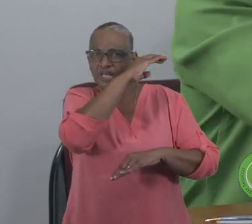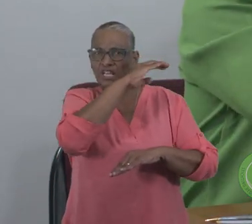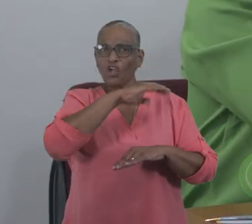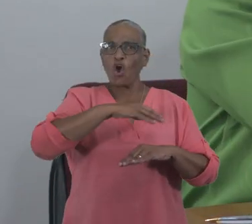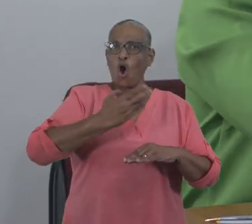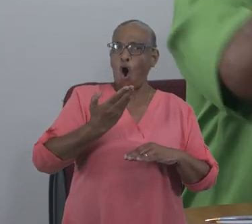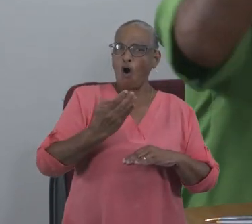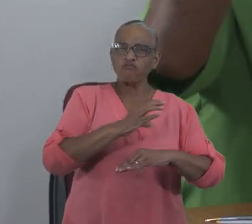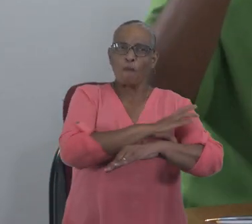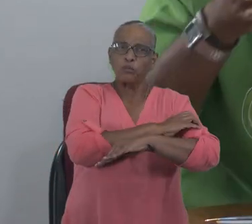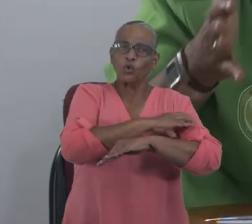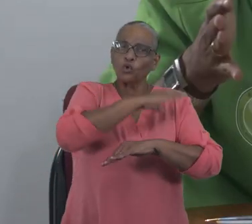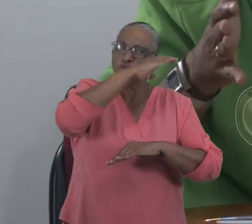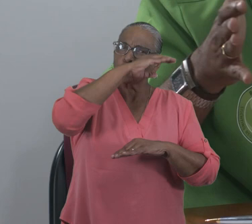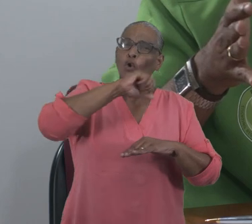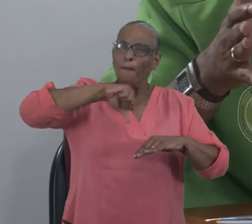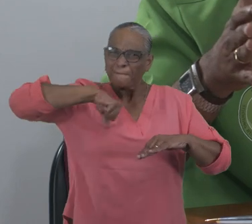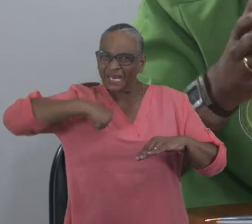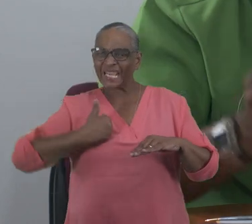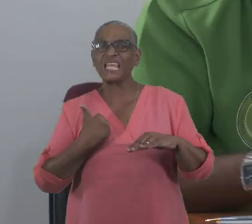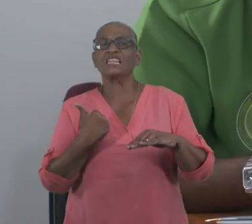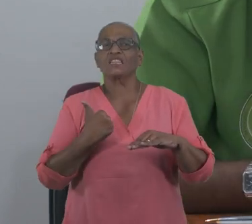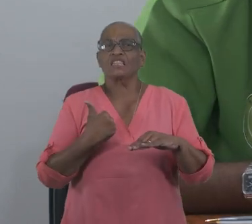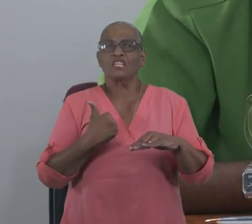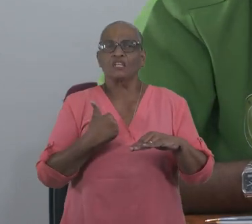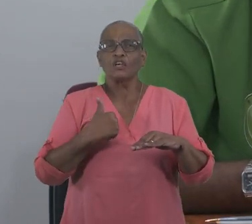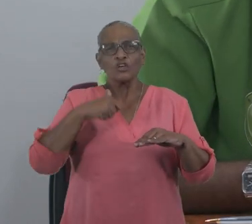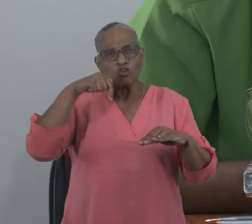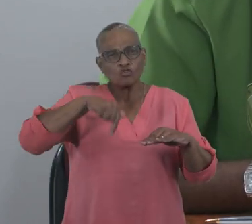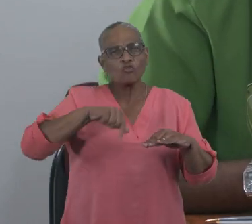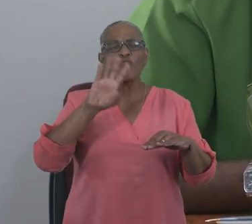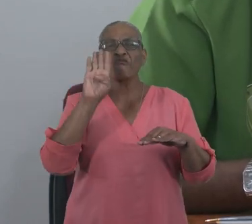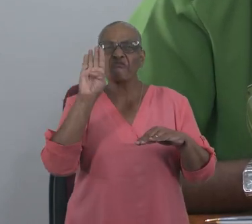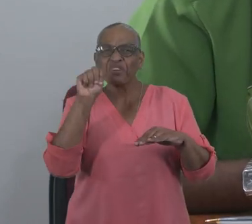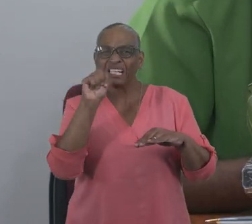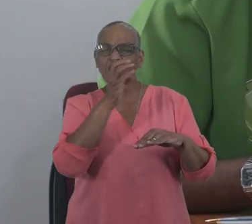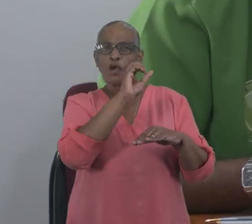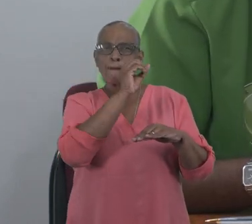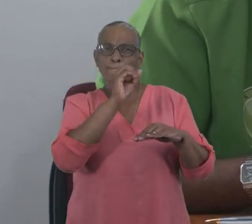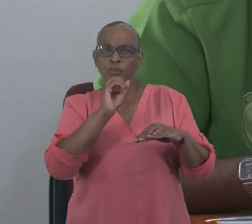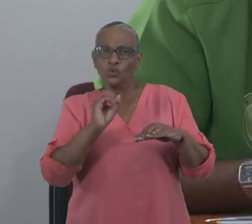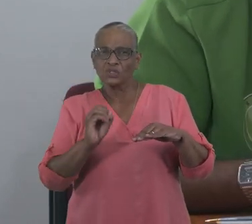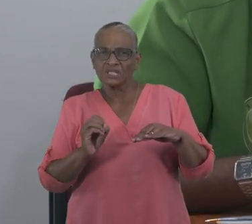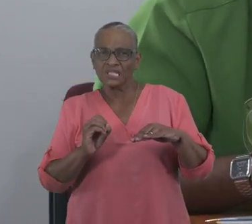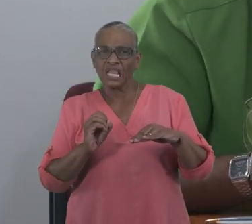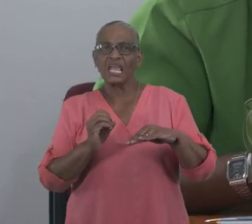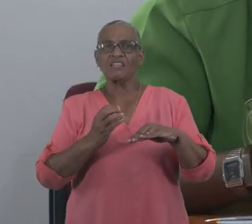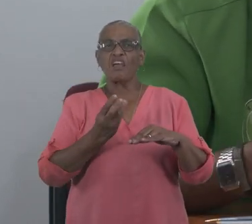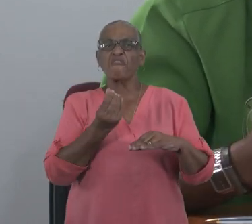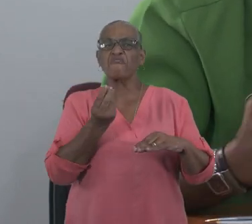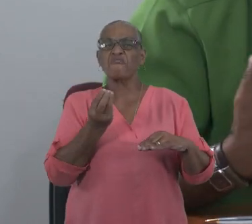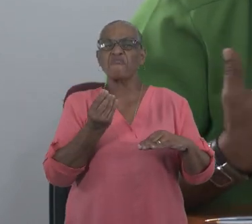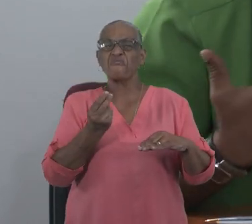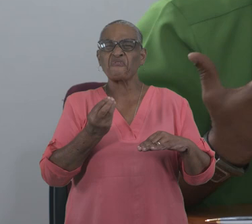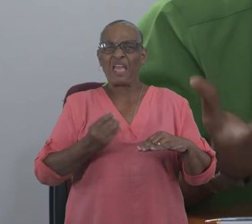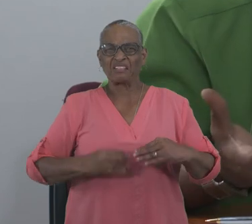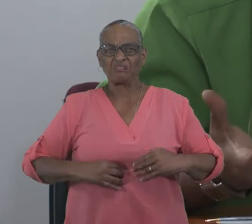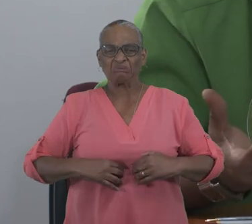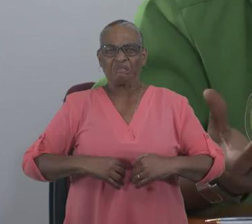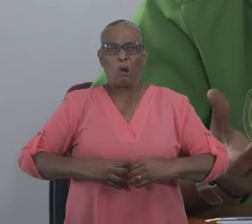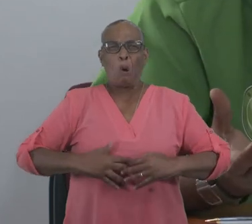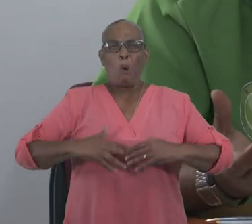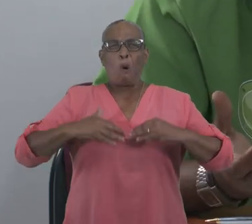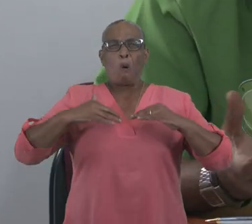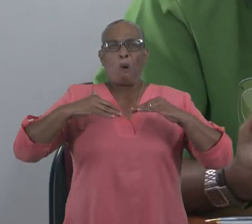bloeddruk, of van voorfase of heebroedoe. Dus, en bijna 40% bij